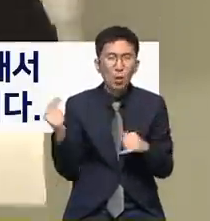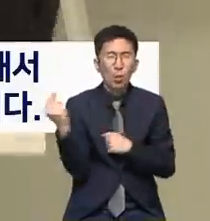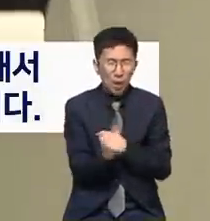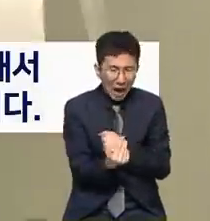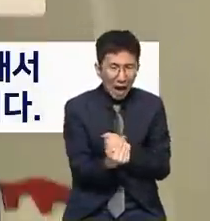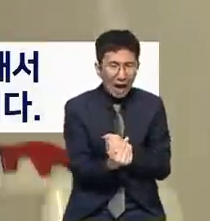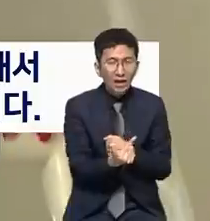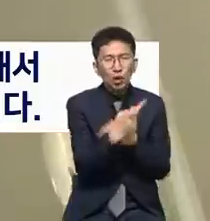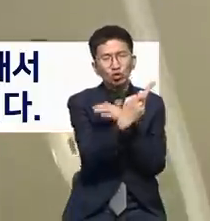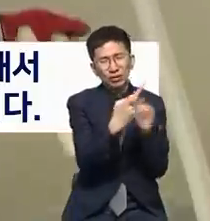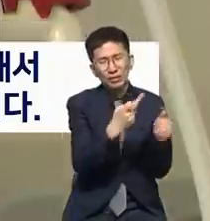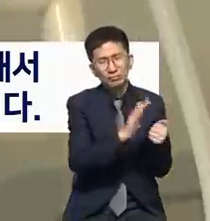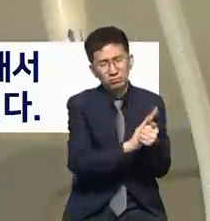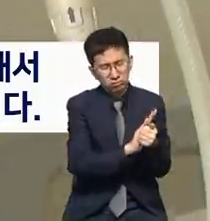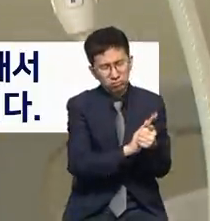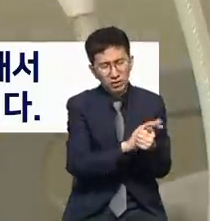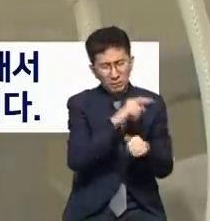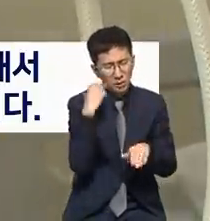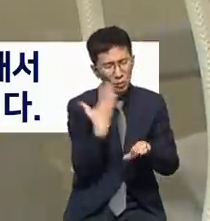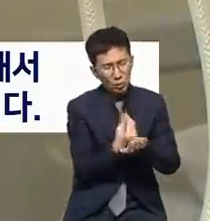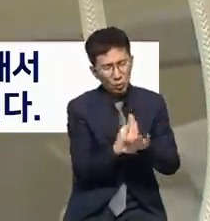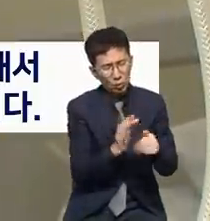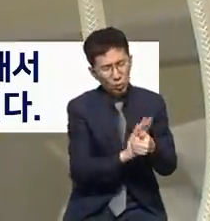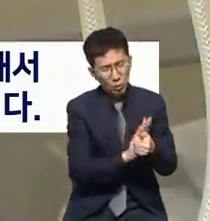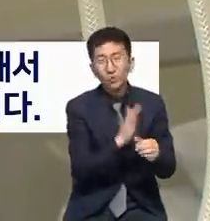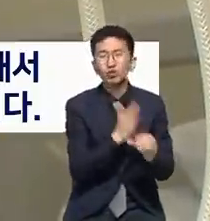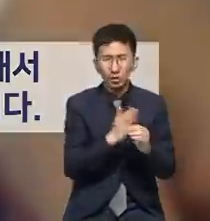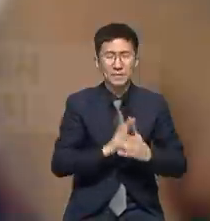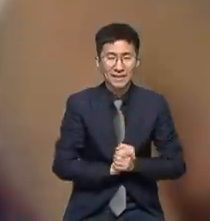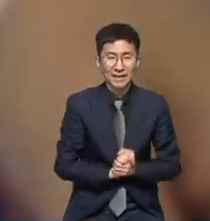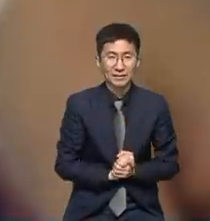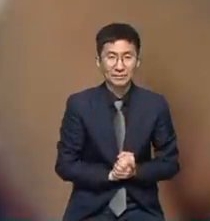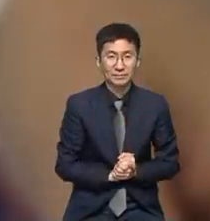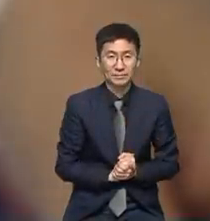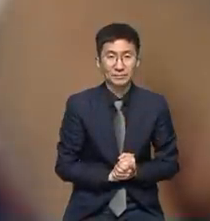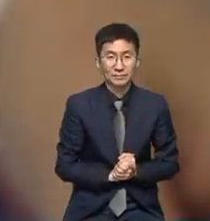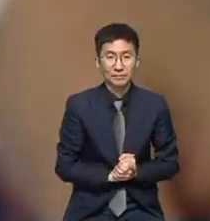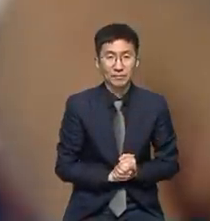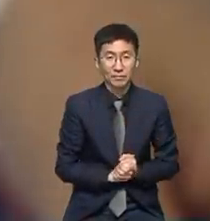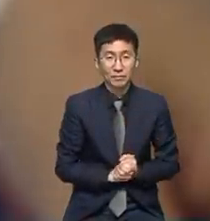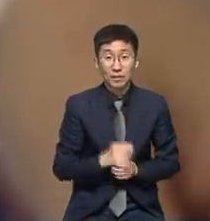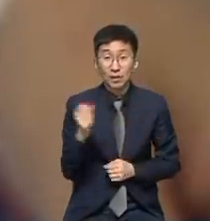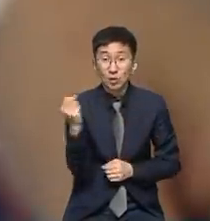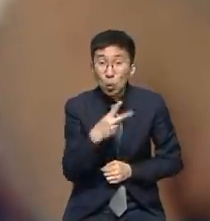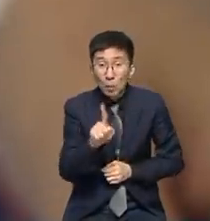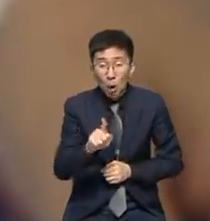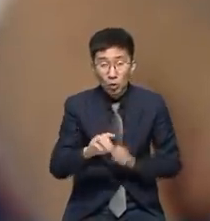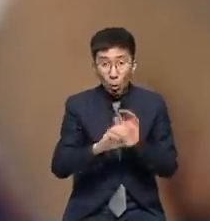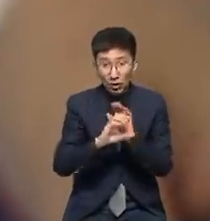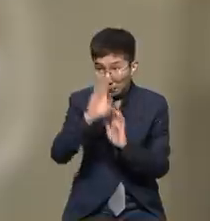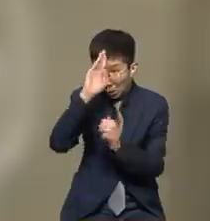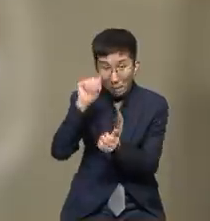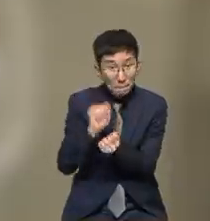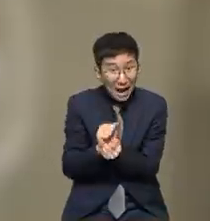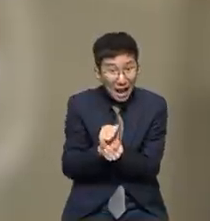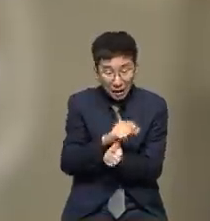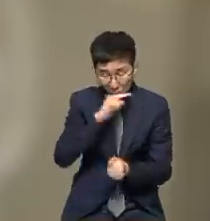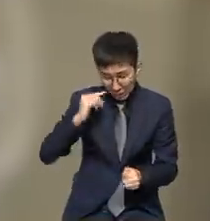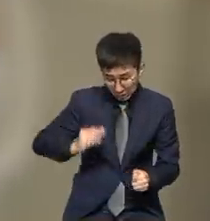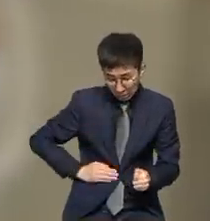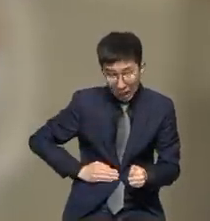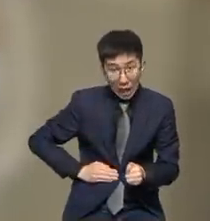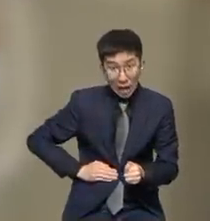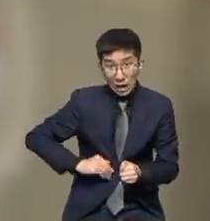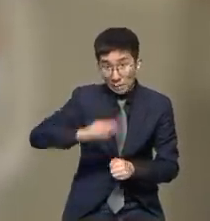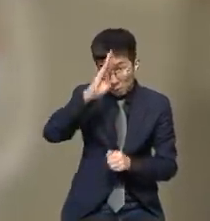출근해서 그 12분을 따로 투석을 해야 되는 매우 어려운 상황입니다. 더 큰 문제는 코로나에 확진된 콩팥병